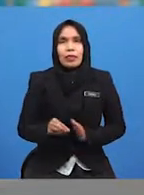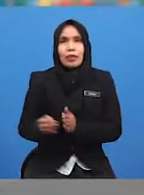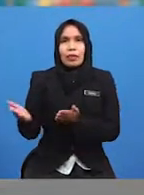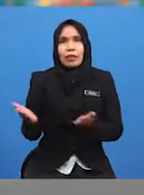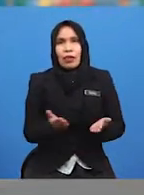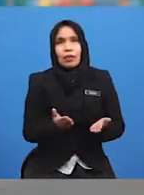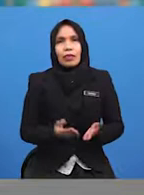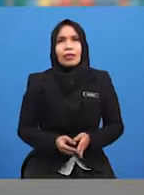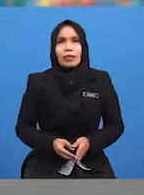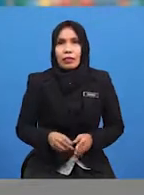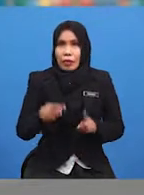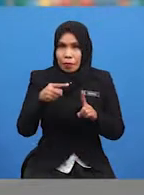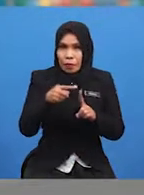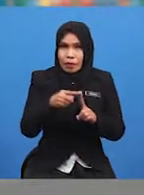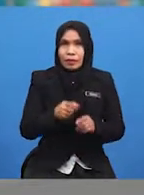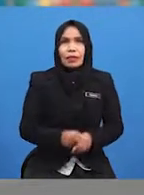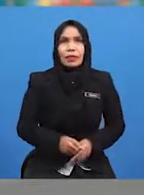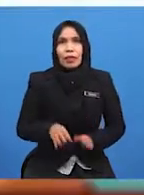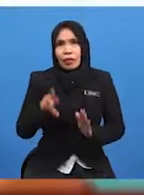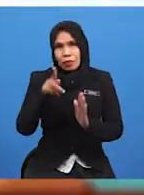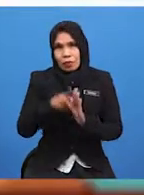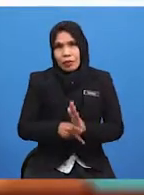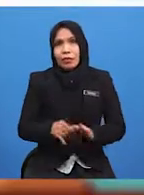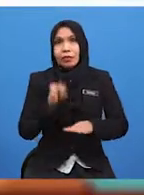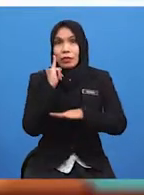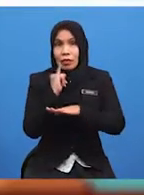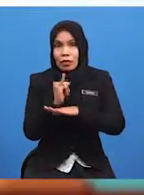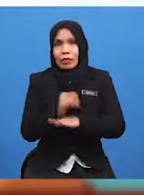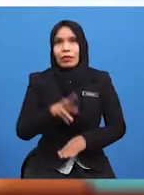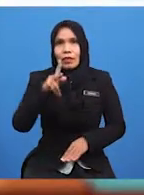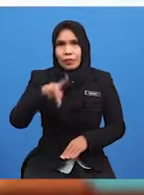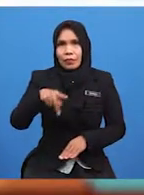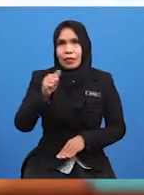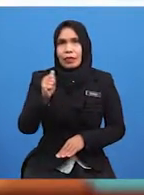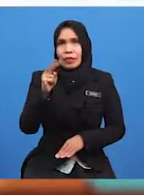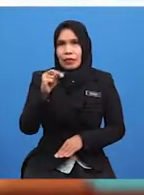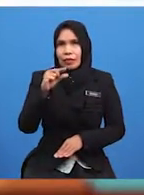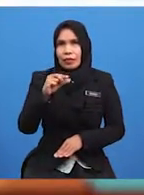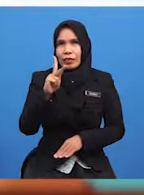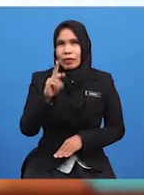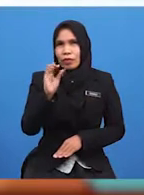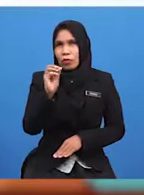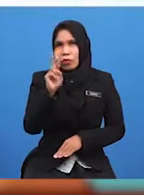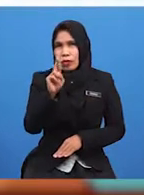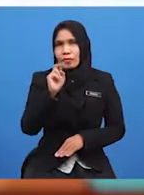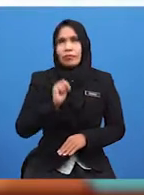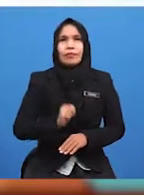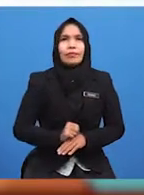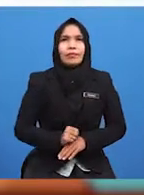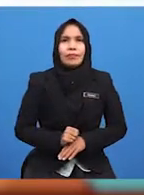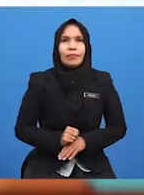pemecahan perjanjian pangkur perjanjian ini ditandatangani pada 20 Januari